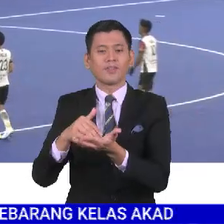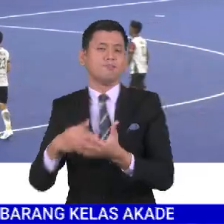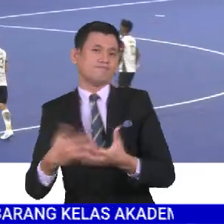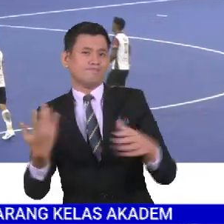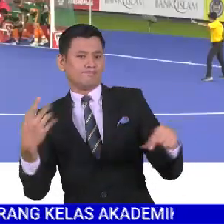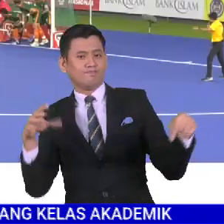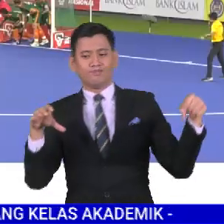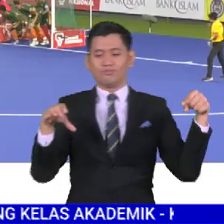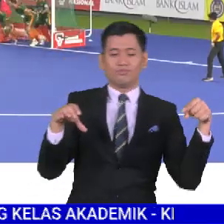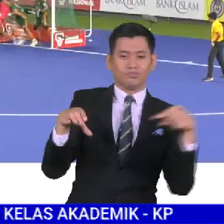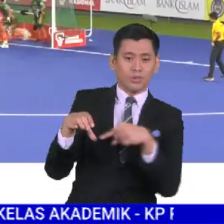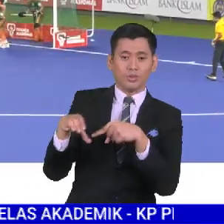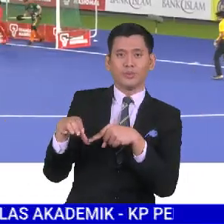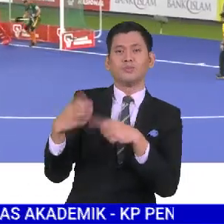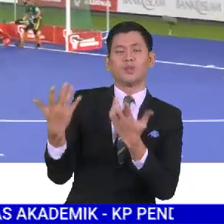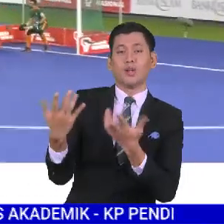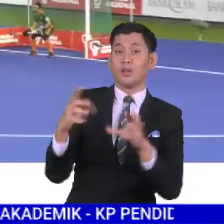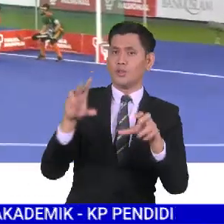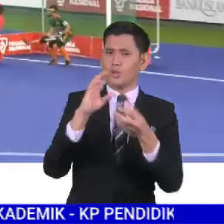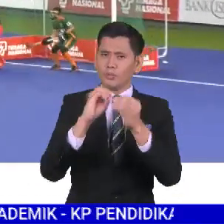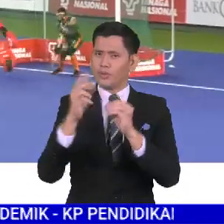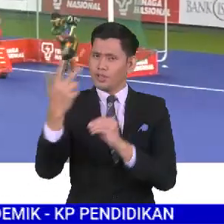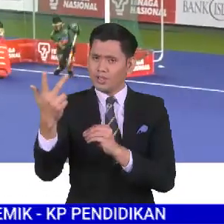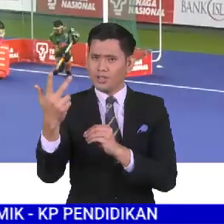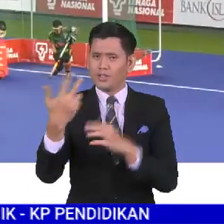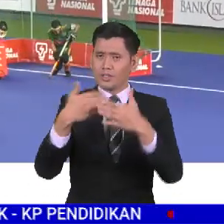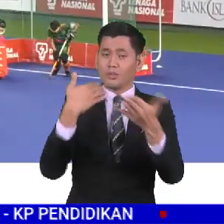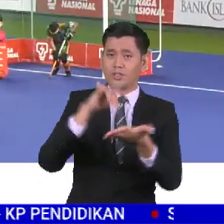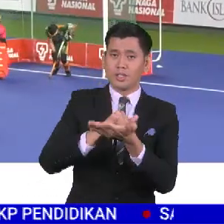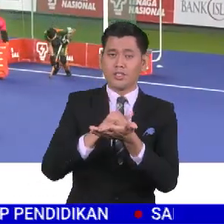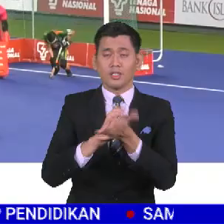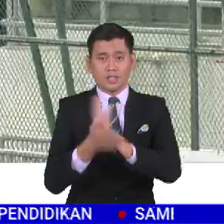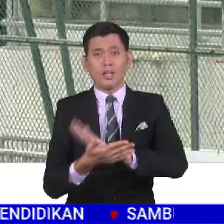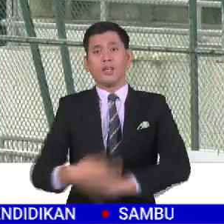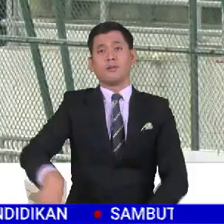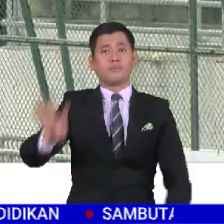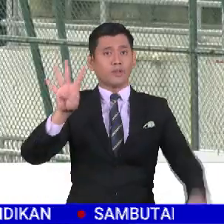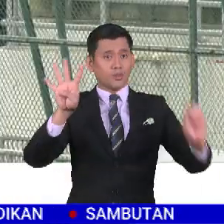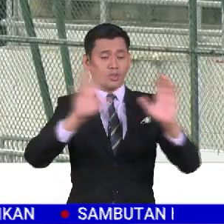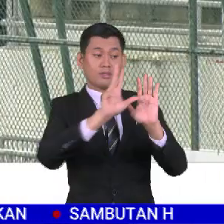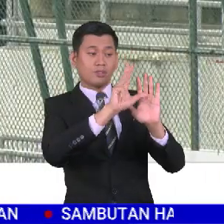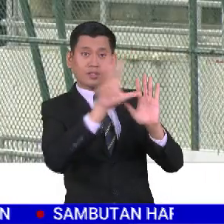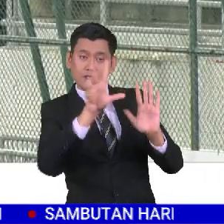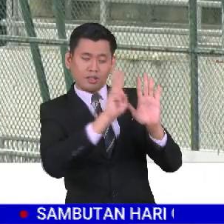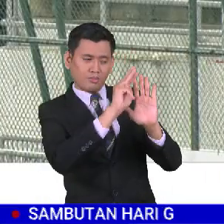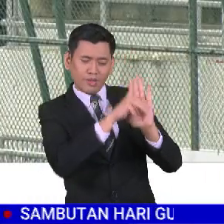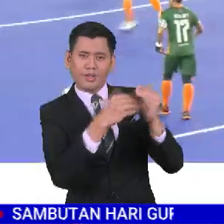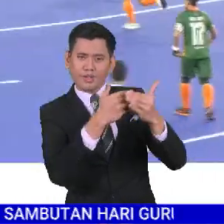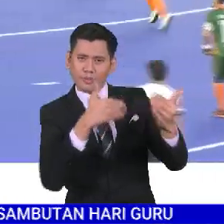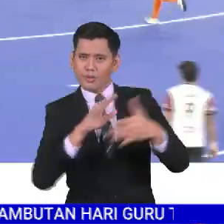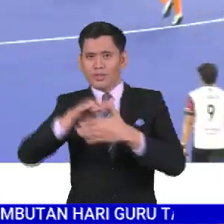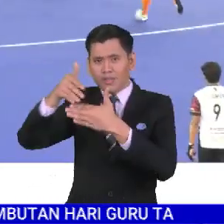terus melebarkan jurang apabila meledak gol ketiga sebelum menjadikan kedudukan 4-0 tiga minit sebelum suku ketiga